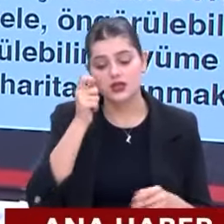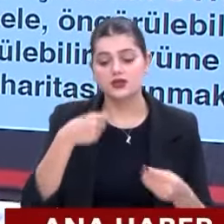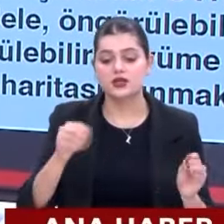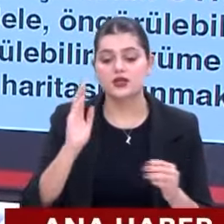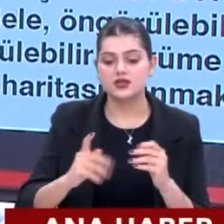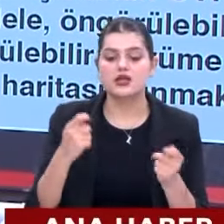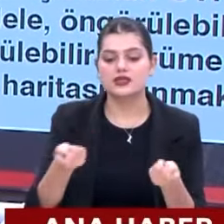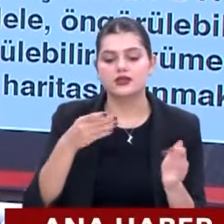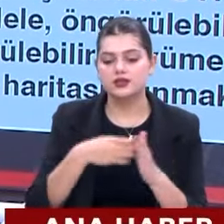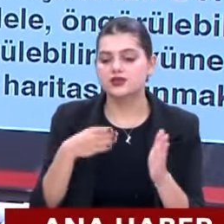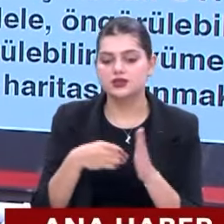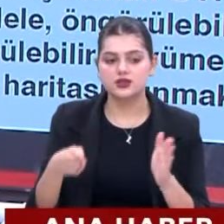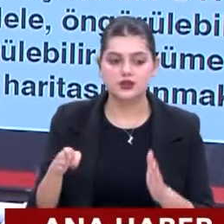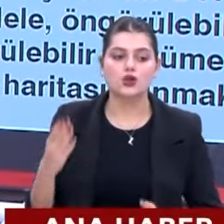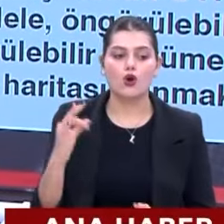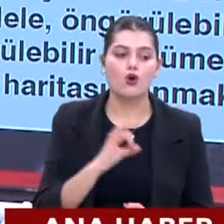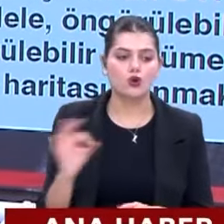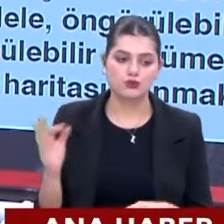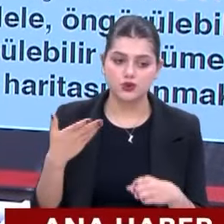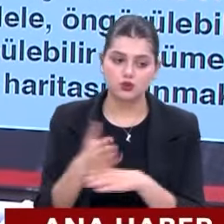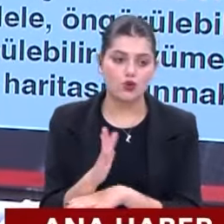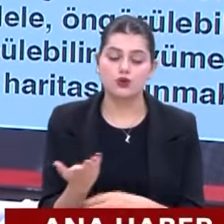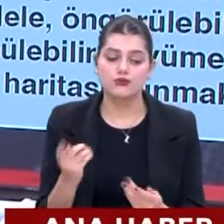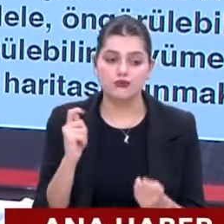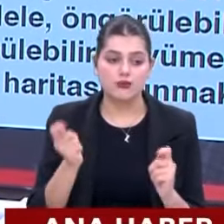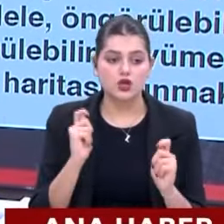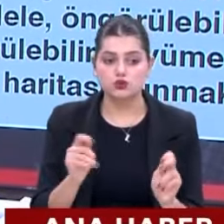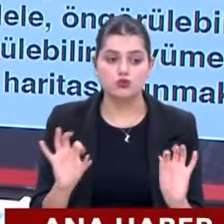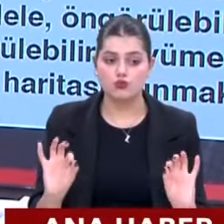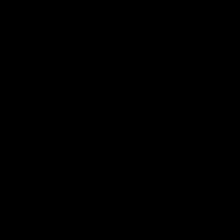şu anda masada olduğu gerçekliğini bir kez gözden kaçırmayalım diyorum. Evet.